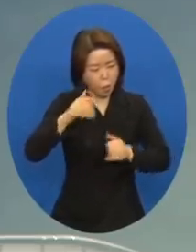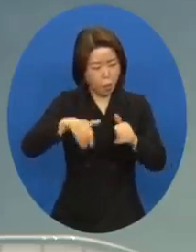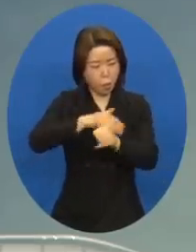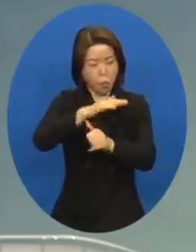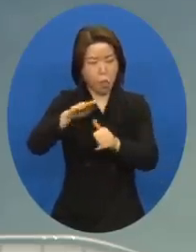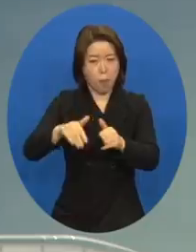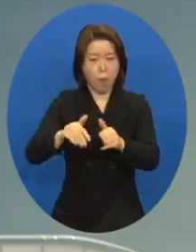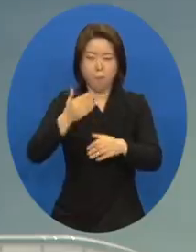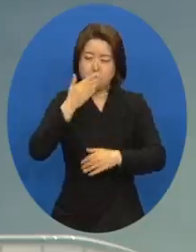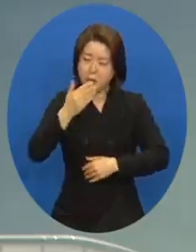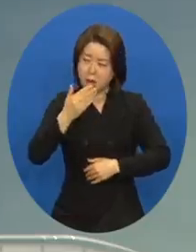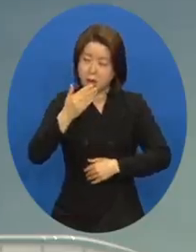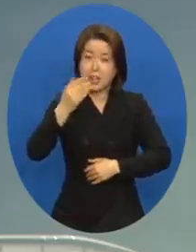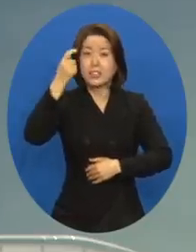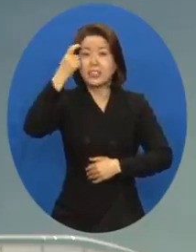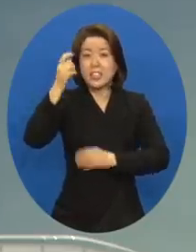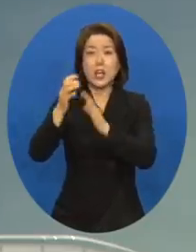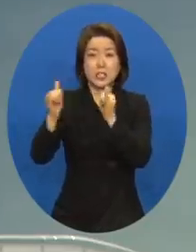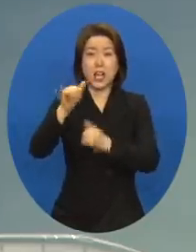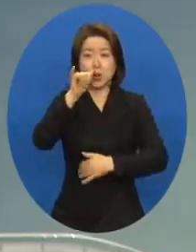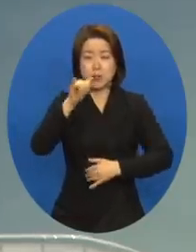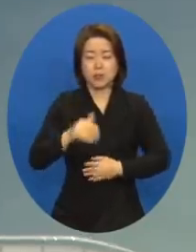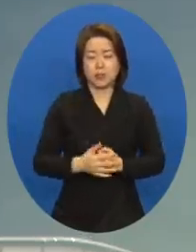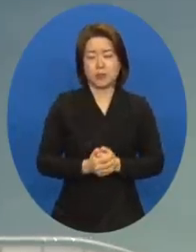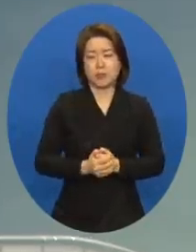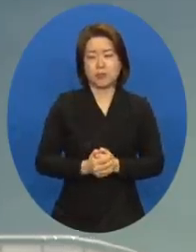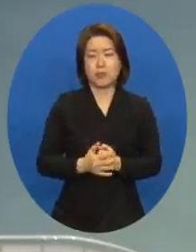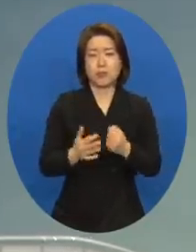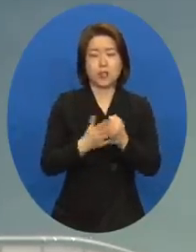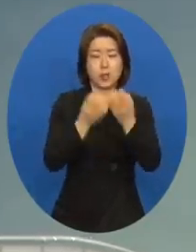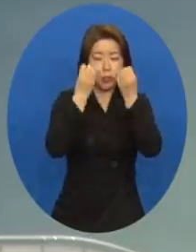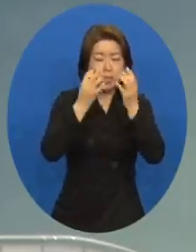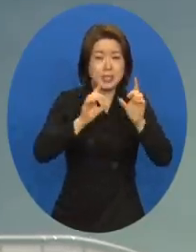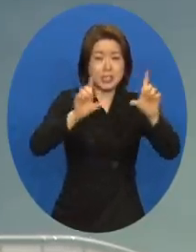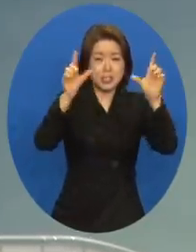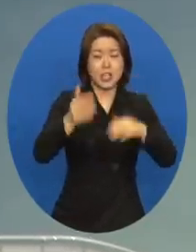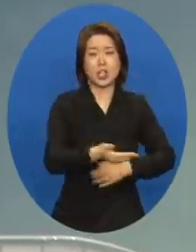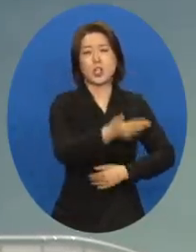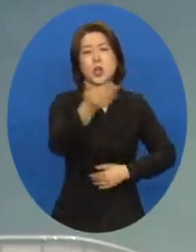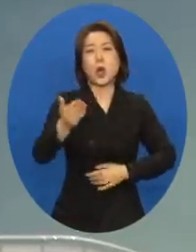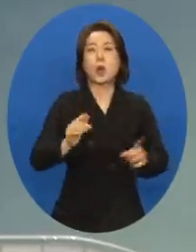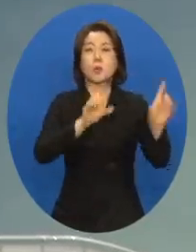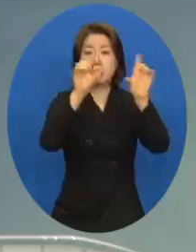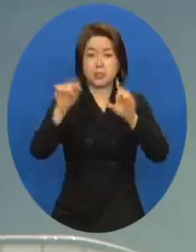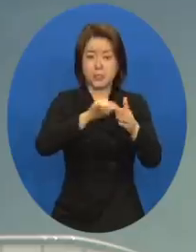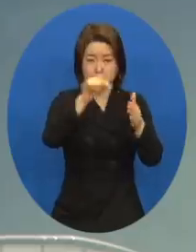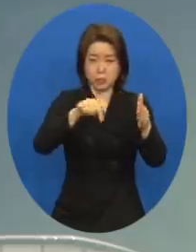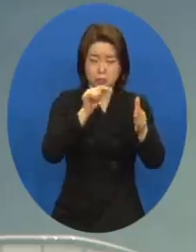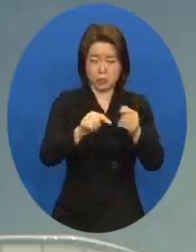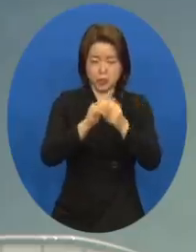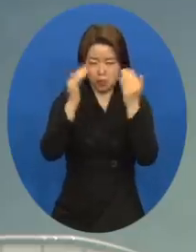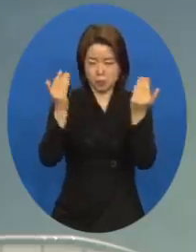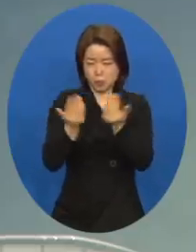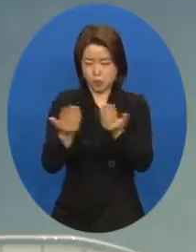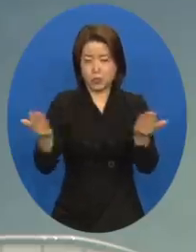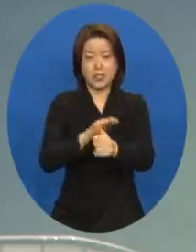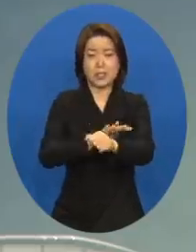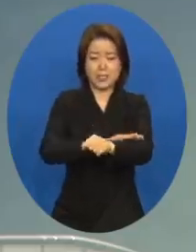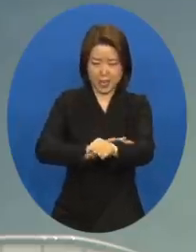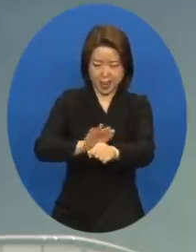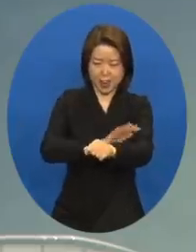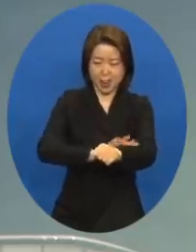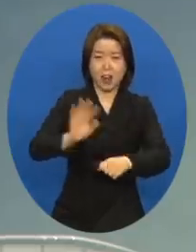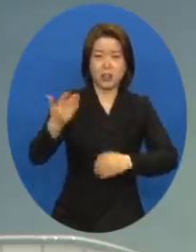분들도 많습니다. 그러므로 새해 여러분의 삶에 모든 일이 다 잘되고